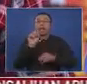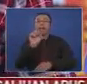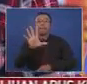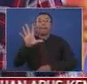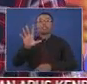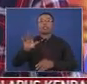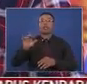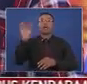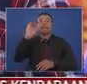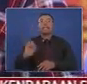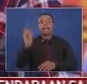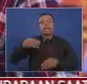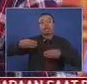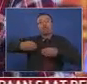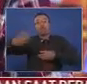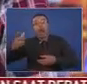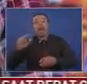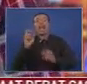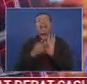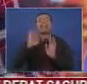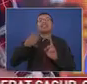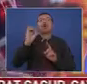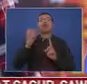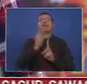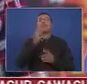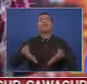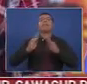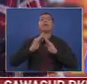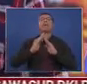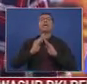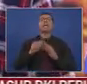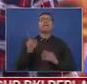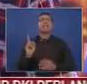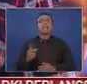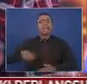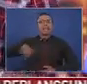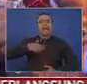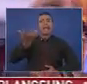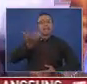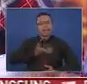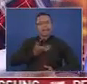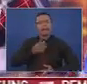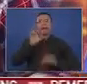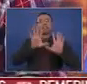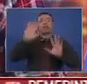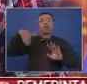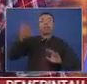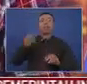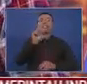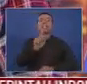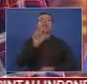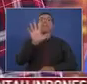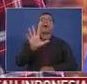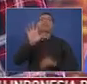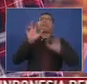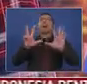15% dari penjualan mereka NJOP itu dipakai buat pembangunan sehingga kita akan mendapatkan dalam 10 tahun